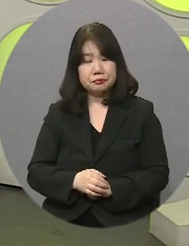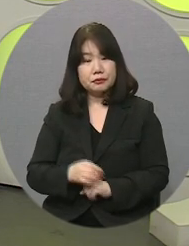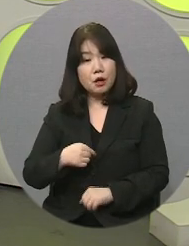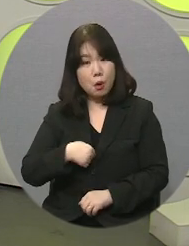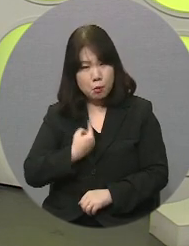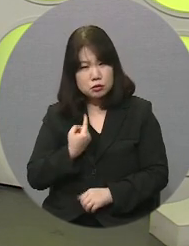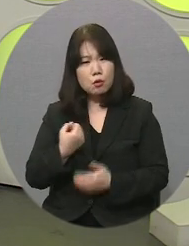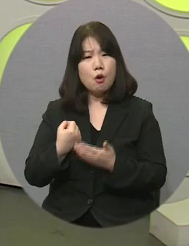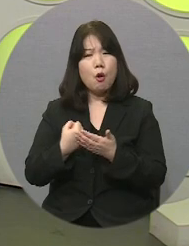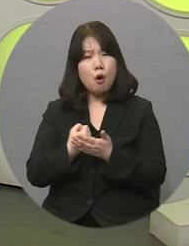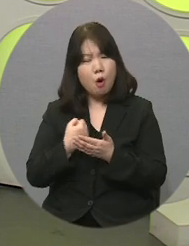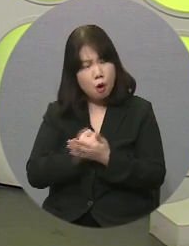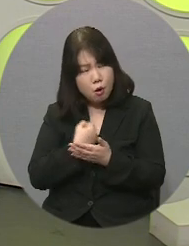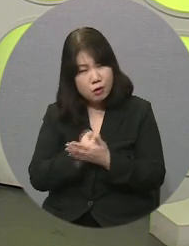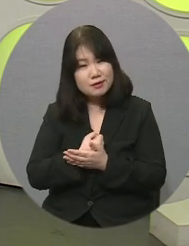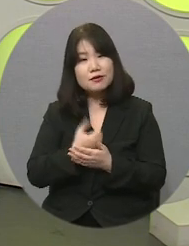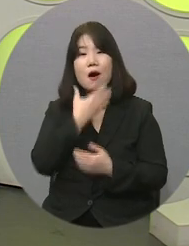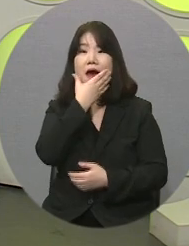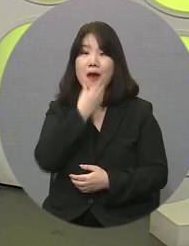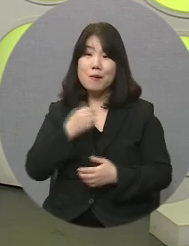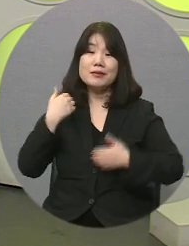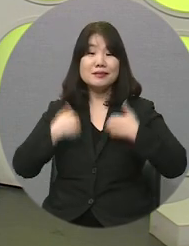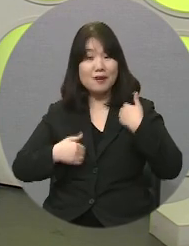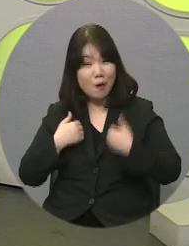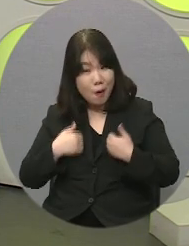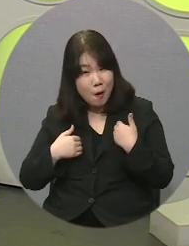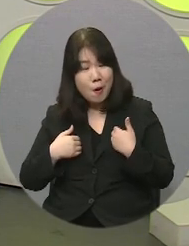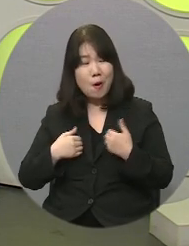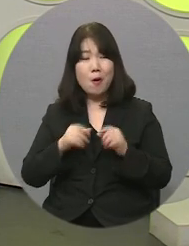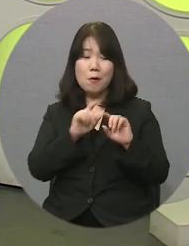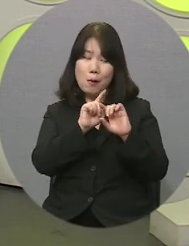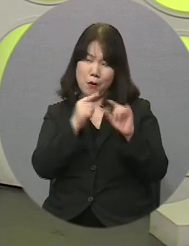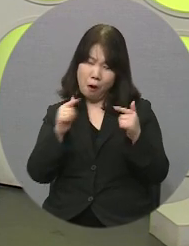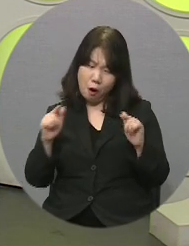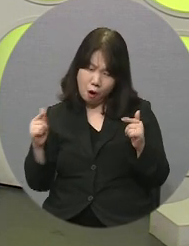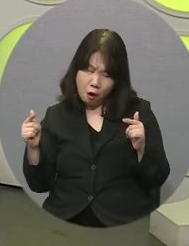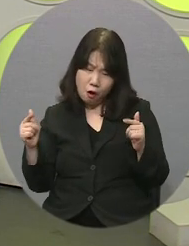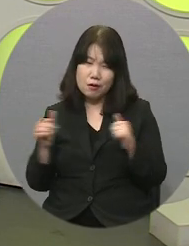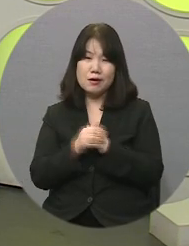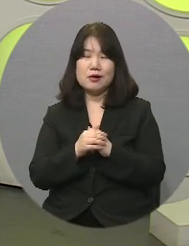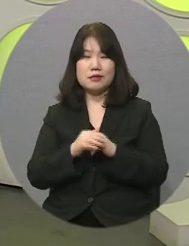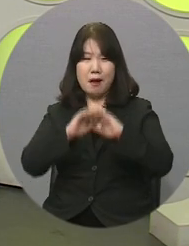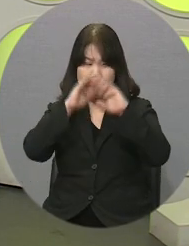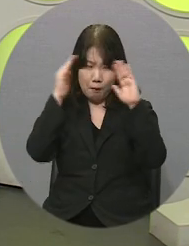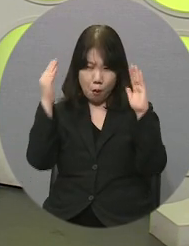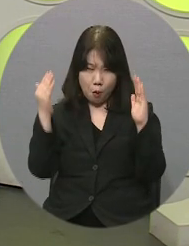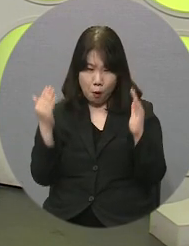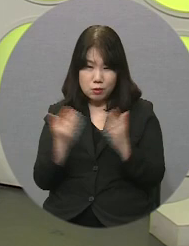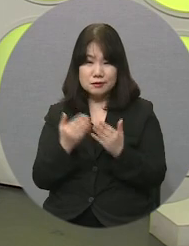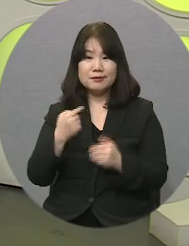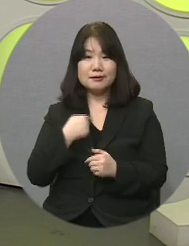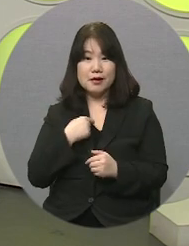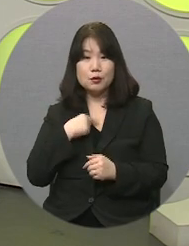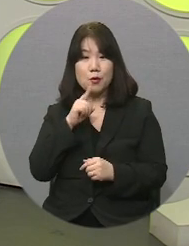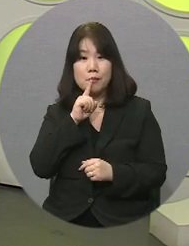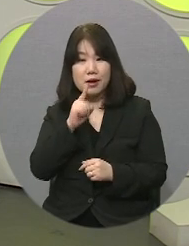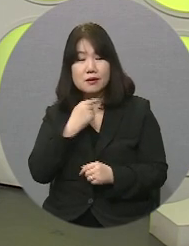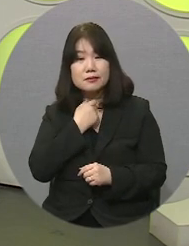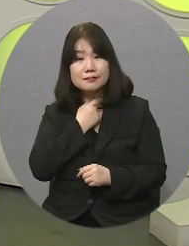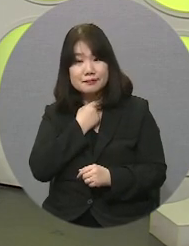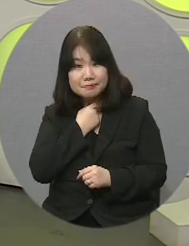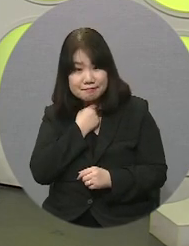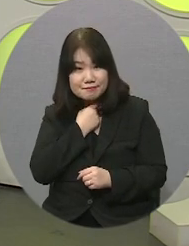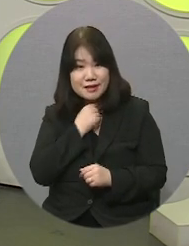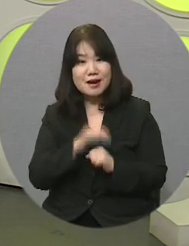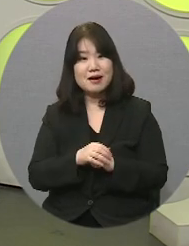살면서 어구 라고 행복하고 전력선 5회 락의 관련된 모든 사항을 나도 갈 좀 합시다 에 말씀에